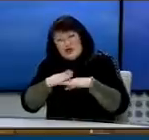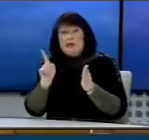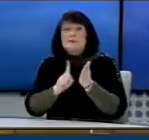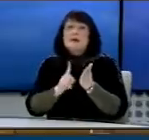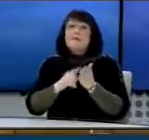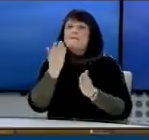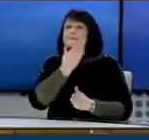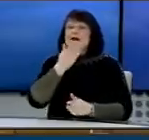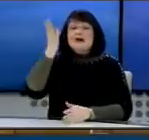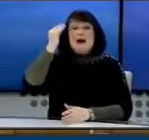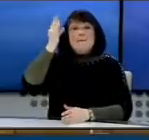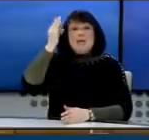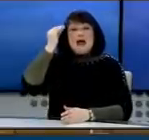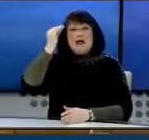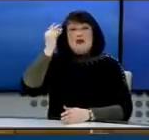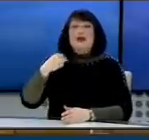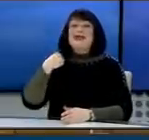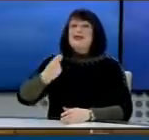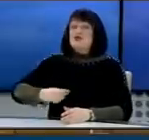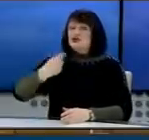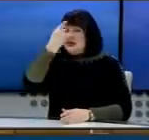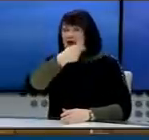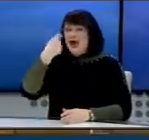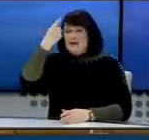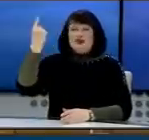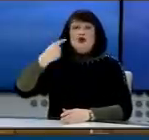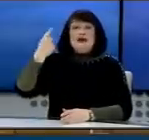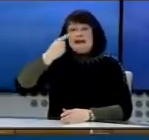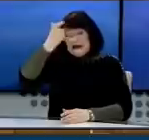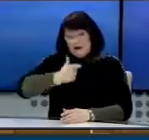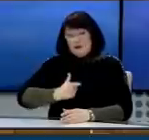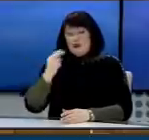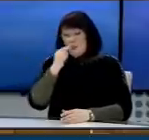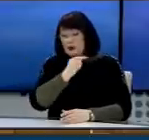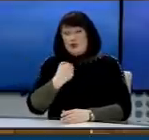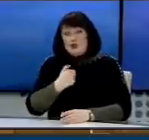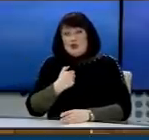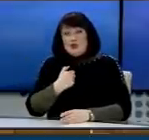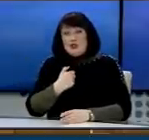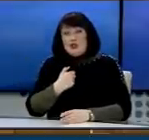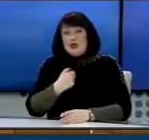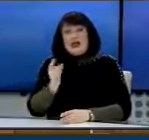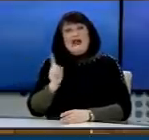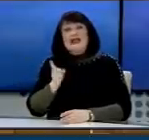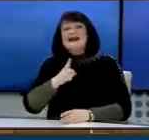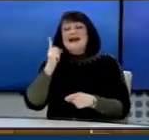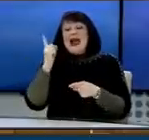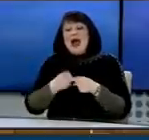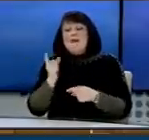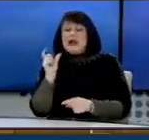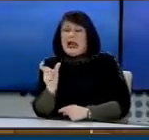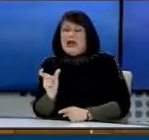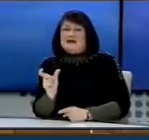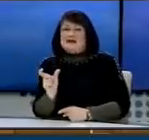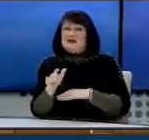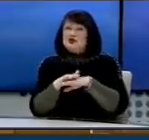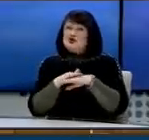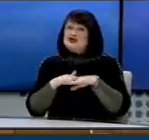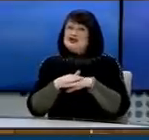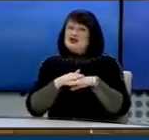μάθουν πως η δημόσια αυτοκριτική και η συγγνώμη ενός πρωθυπουργού δεν είναι μια απλή λέξη. Είναι